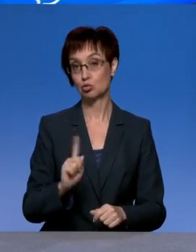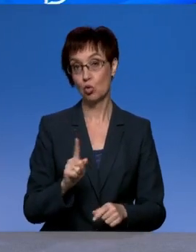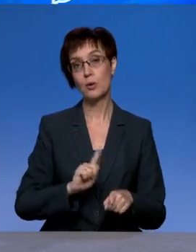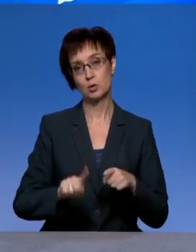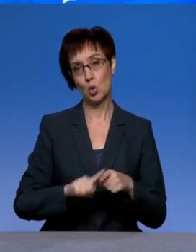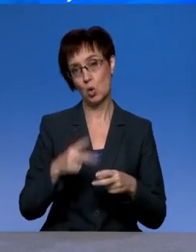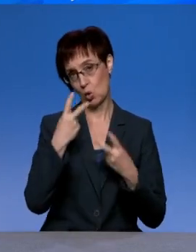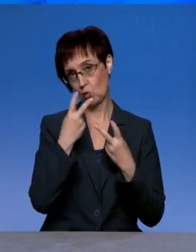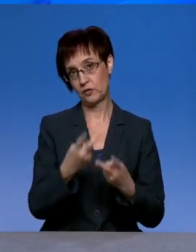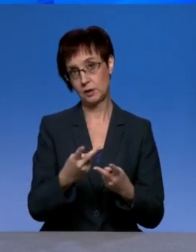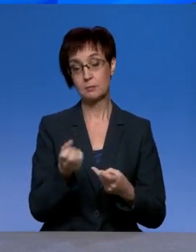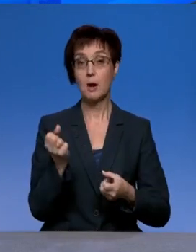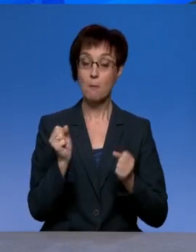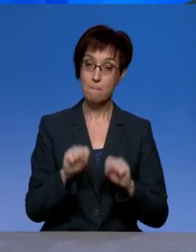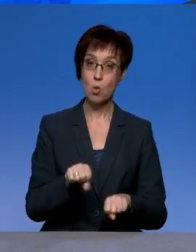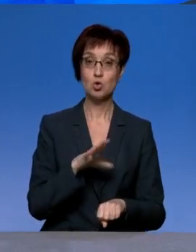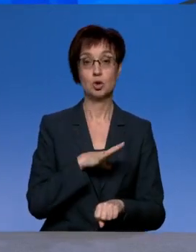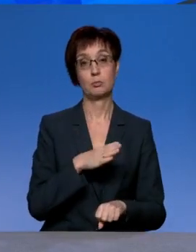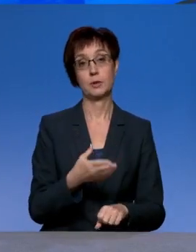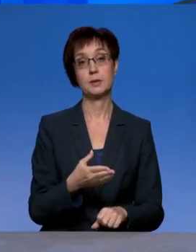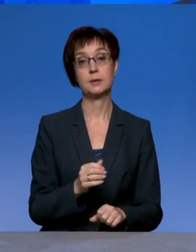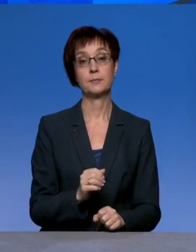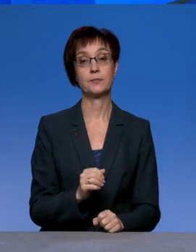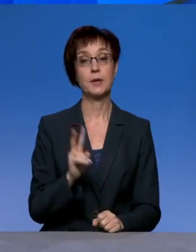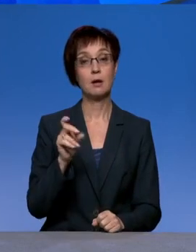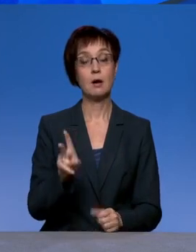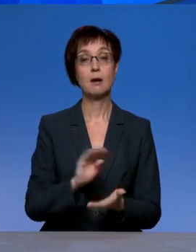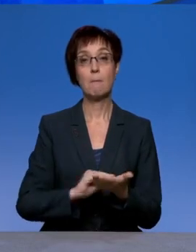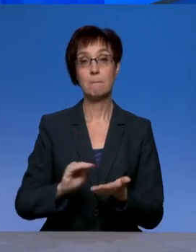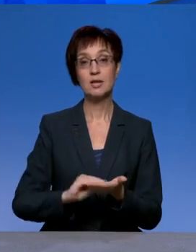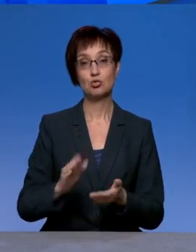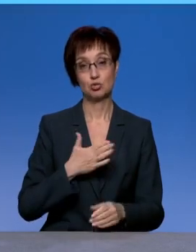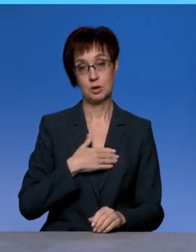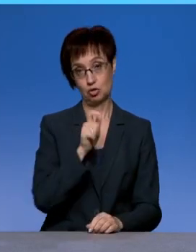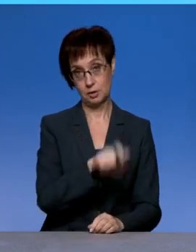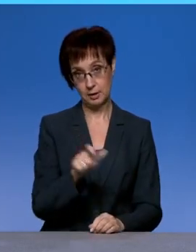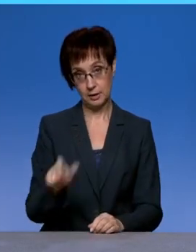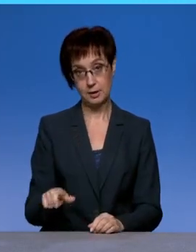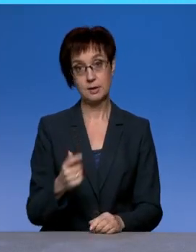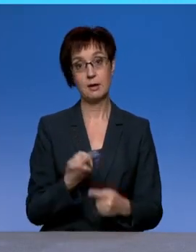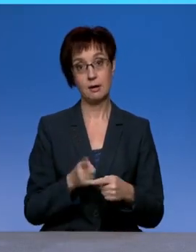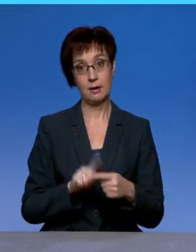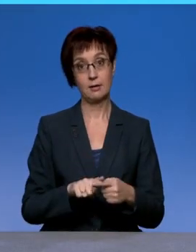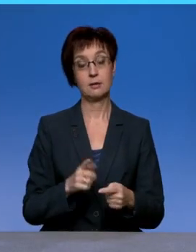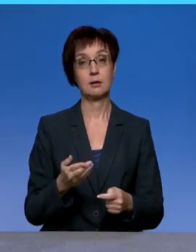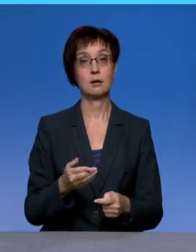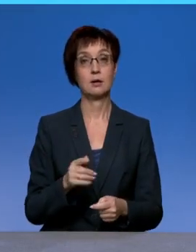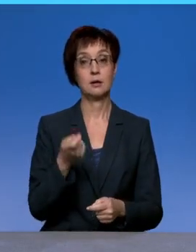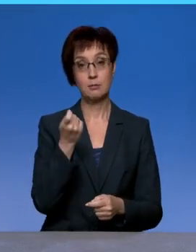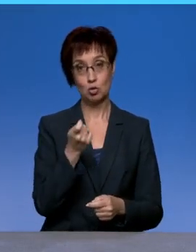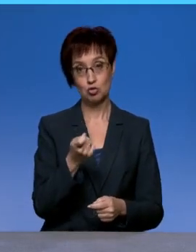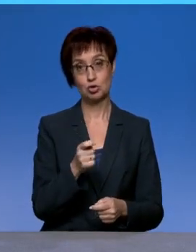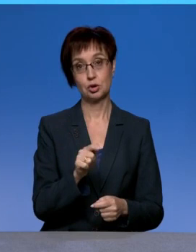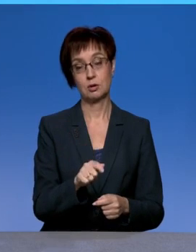по крайней мере, может быть, это все-таки, как пишут наши зрители, чуть-чуть приструнит желающих пожить в свое удовольствие и не помогать